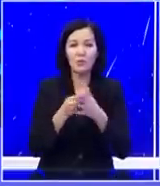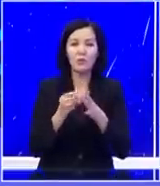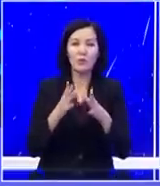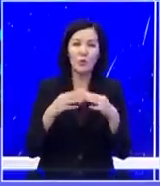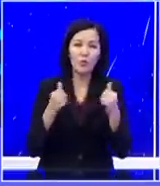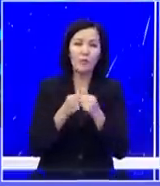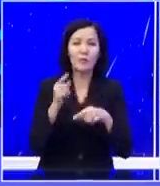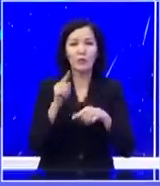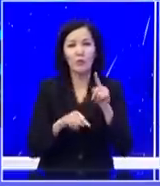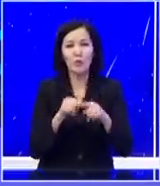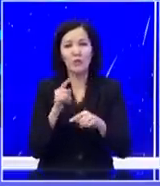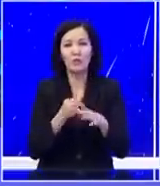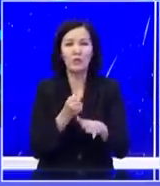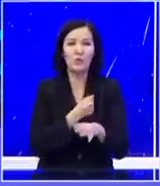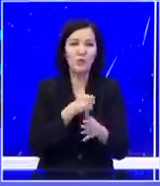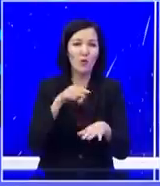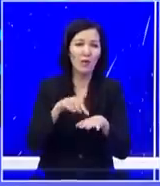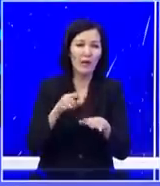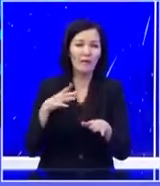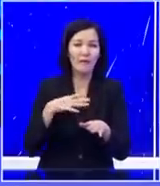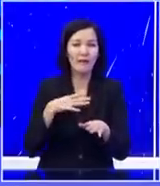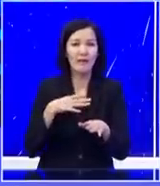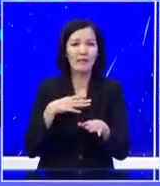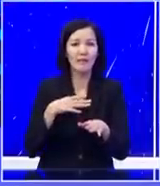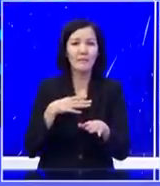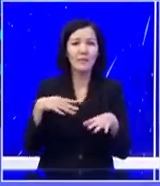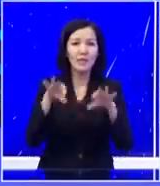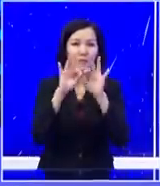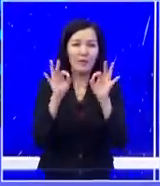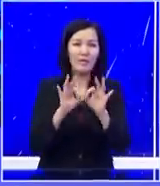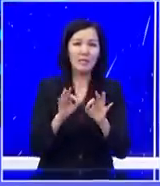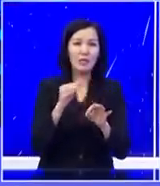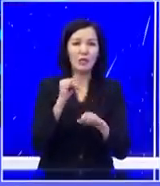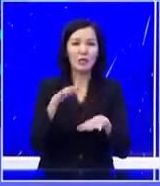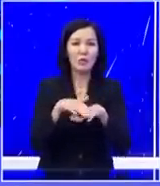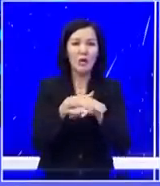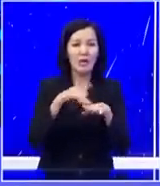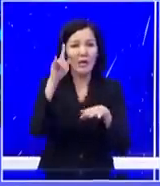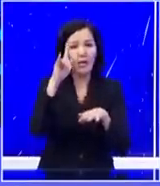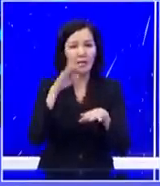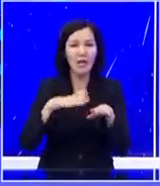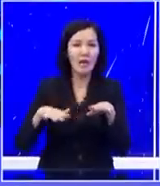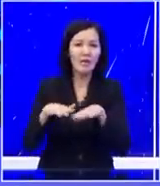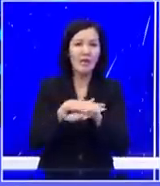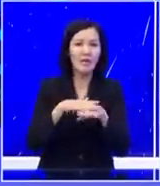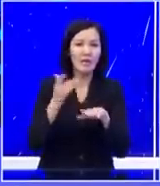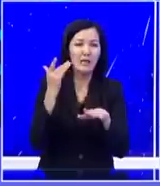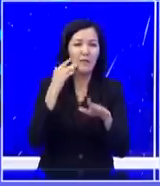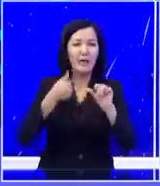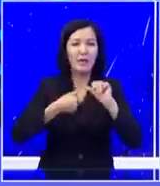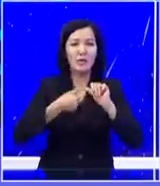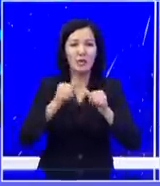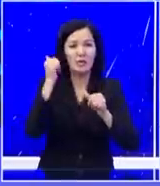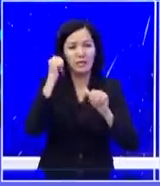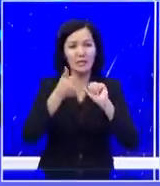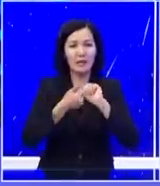жақындарына қайғырып көңіл айтты. Асыл азаматтың жарқын бейнесі жетісулықтардың барша қазақстандықтардың мәңгі жадында